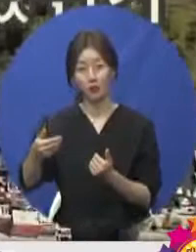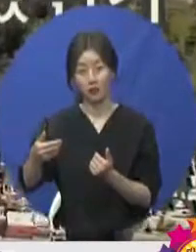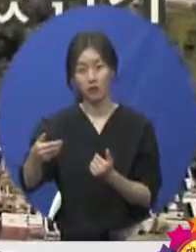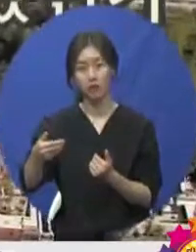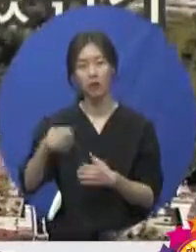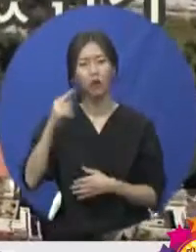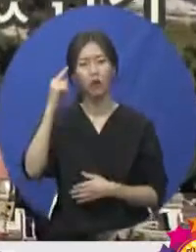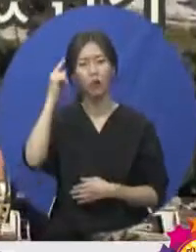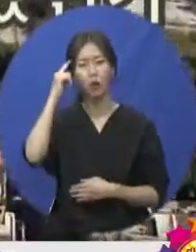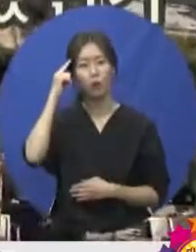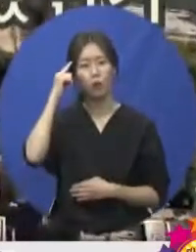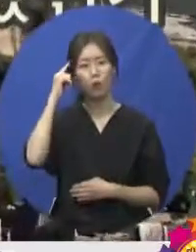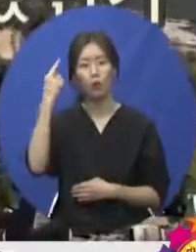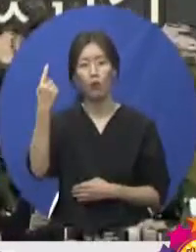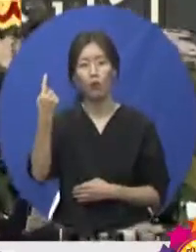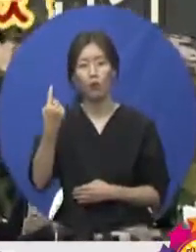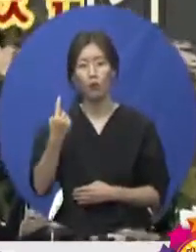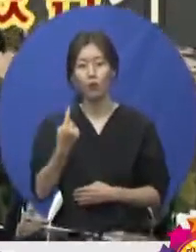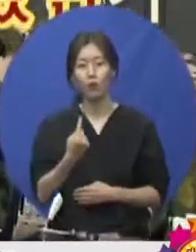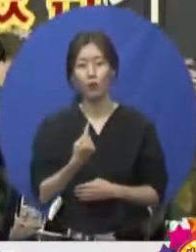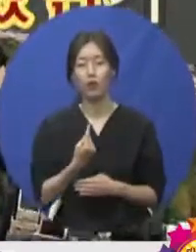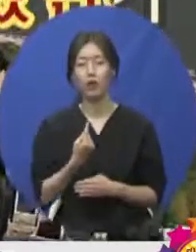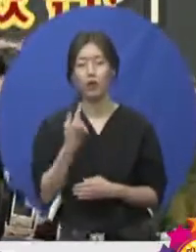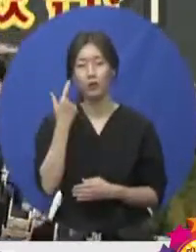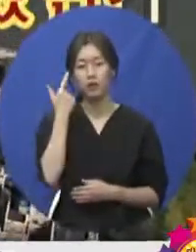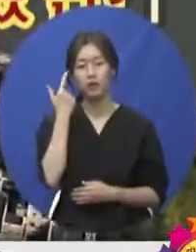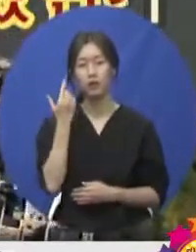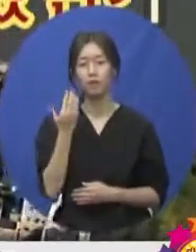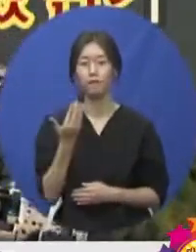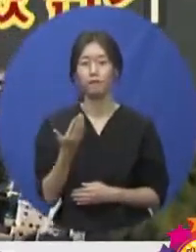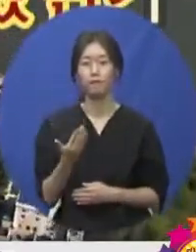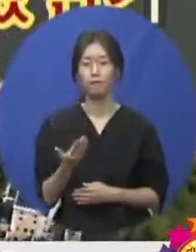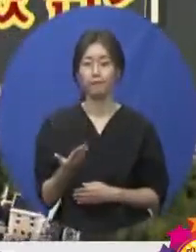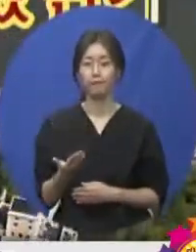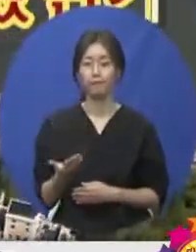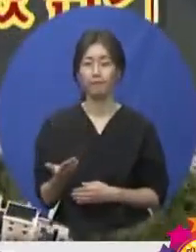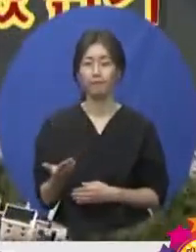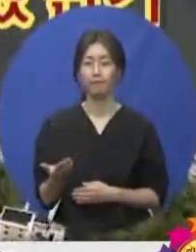길을 무엇 하러 왔던가.